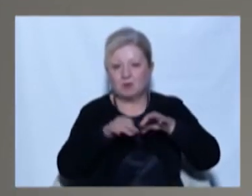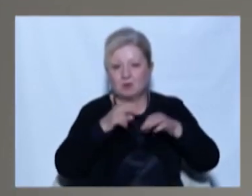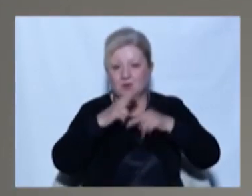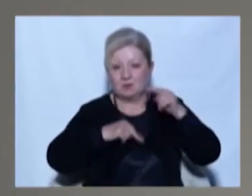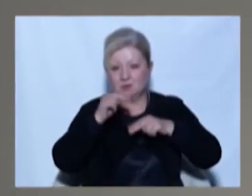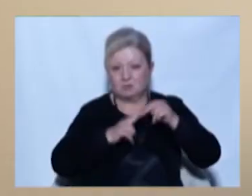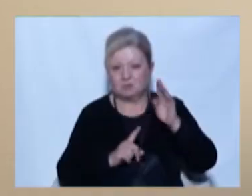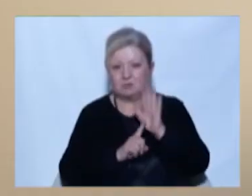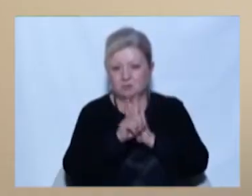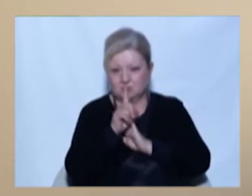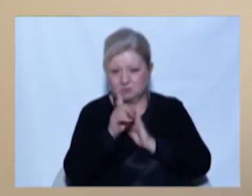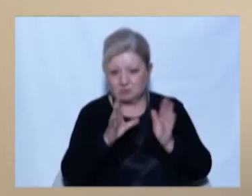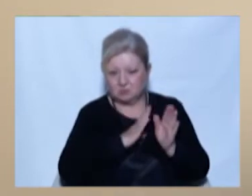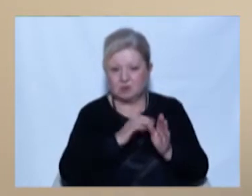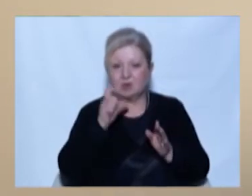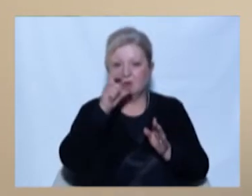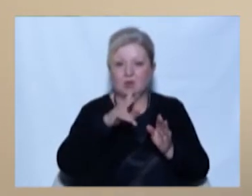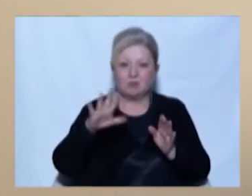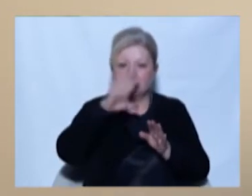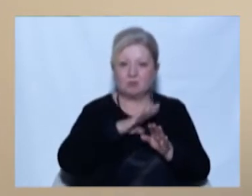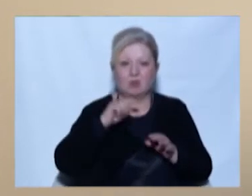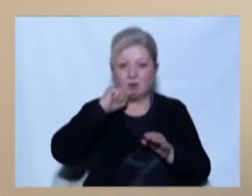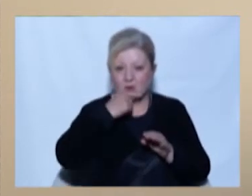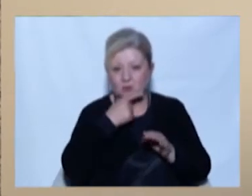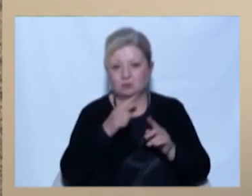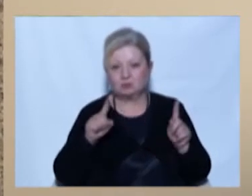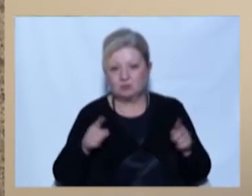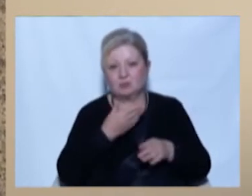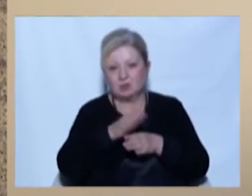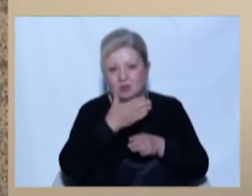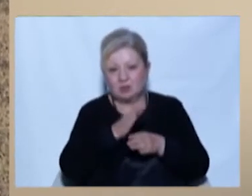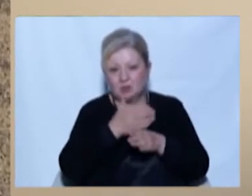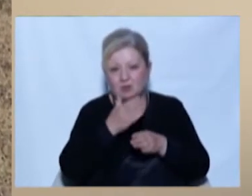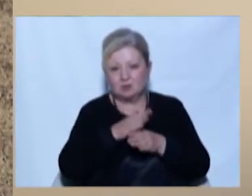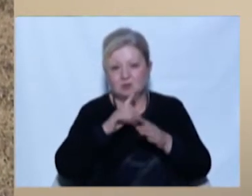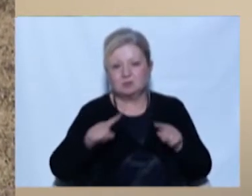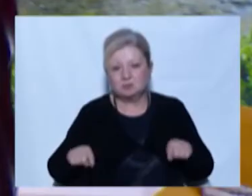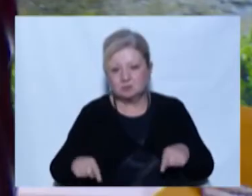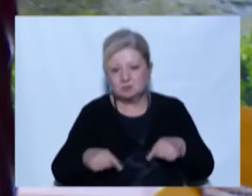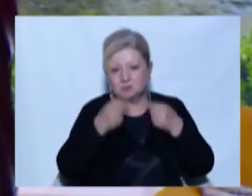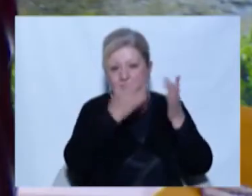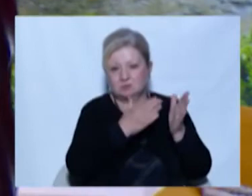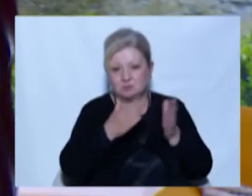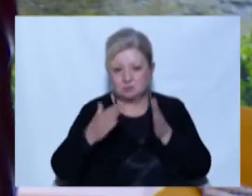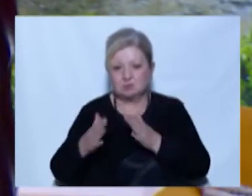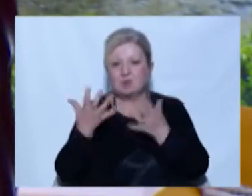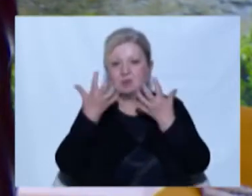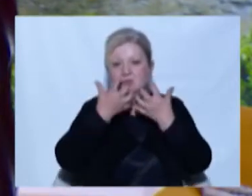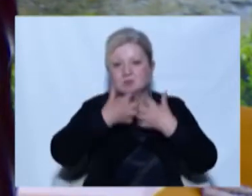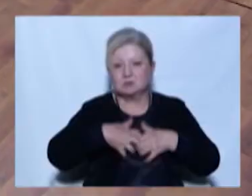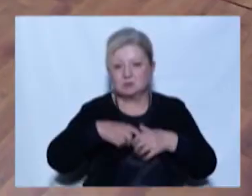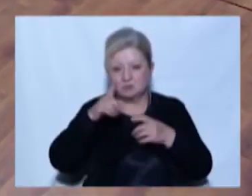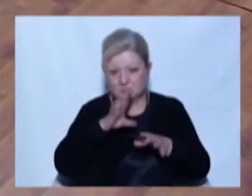აღდგენა და ევროპის ქვეყნების ეკონომიკა თანდათანობით სტაბილური გახდა და საბჭოთა გავლენა,